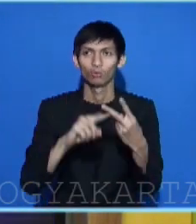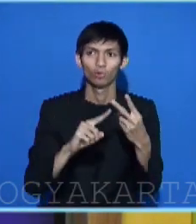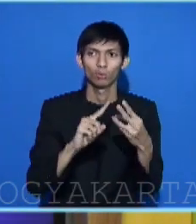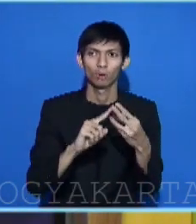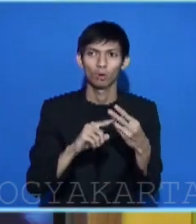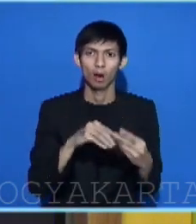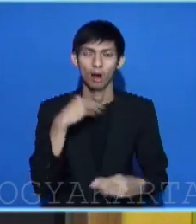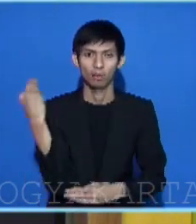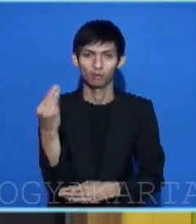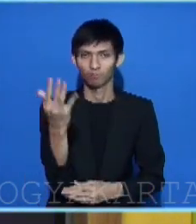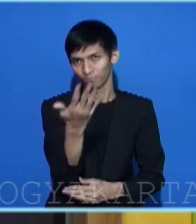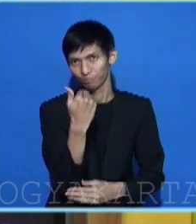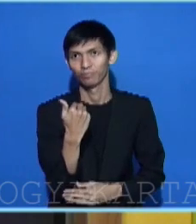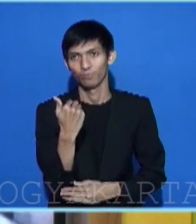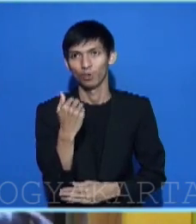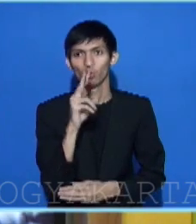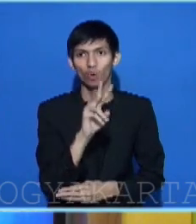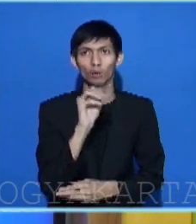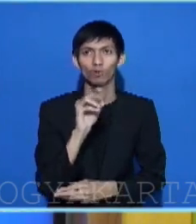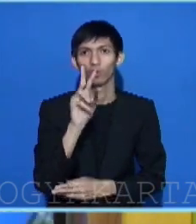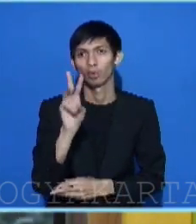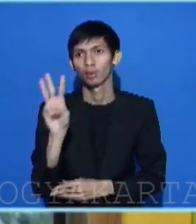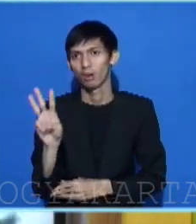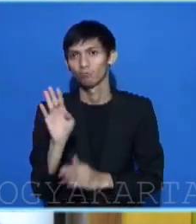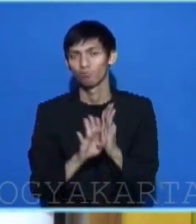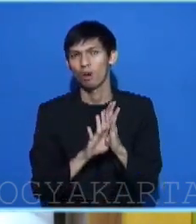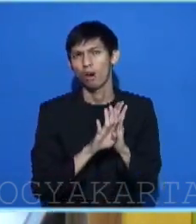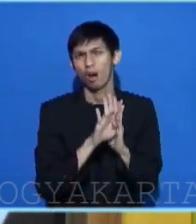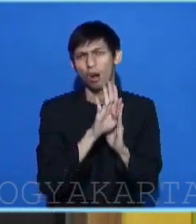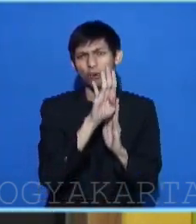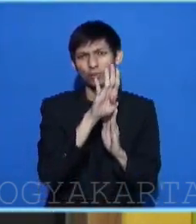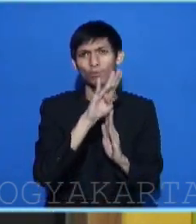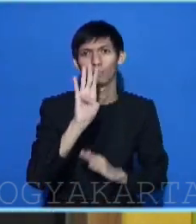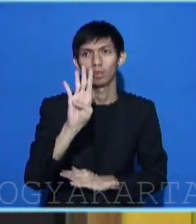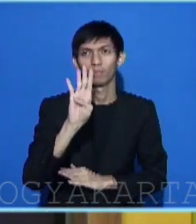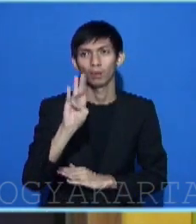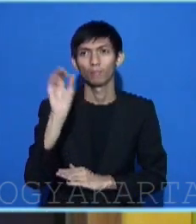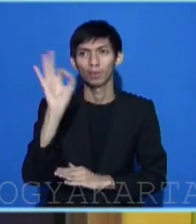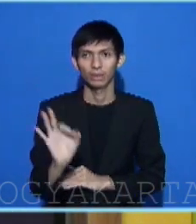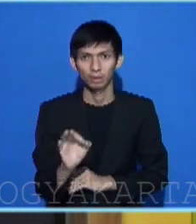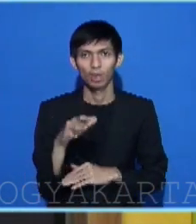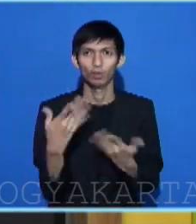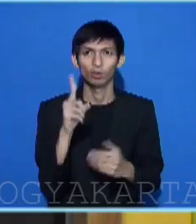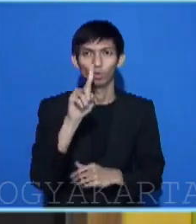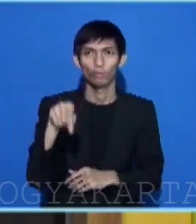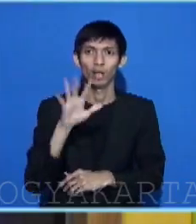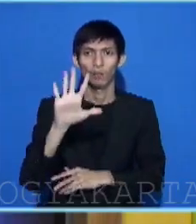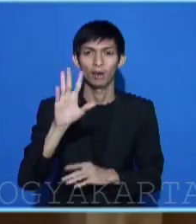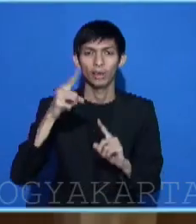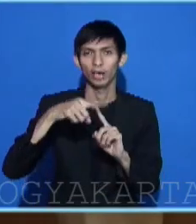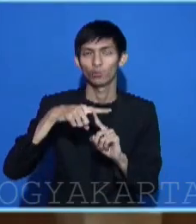triwulan ketiga tahun 2023, pertumbuhannya mencapai 43% atau setara 1,5 triliun rupiah.